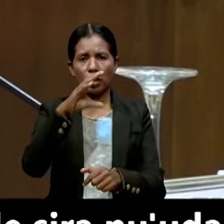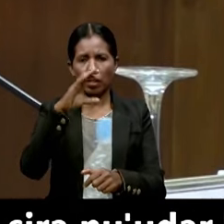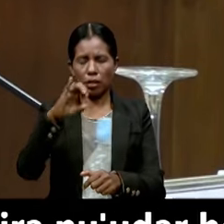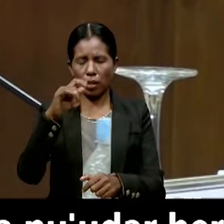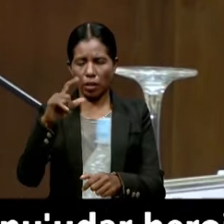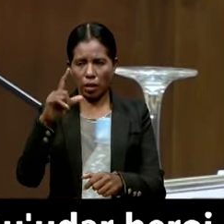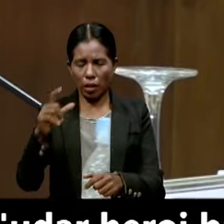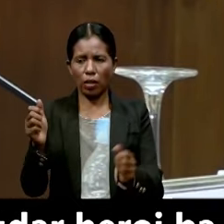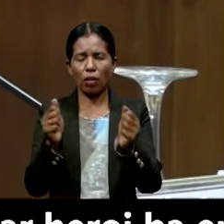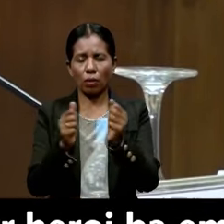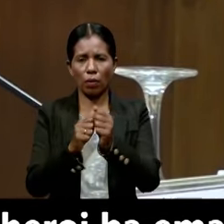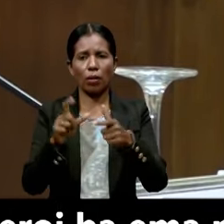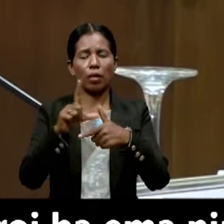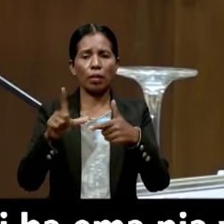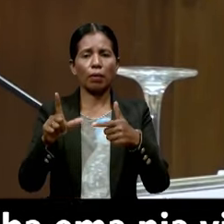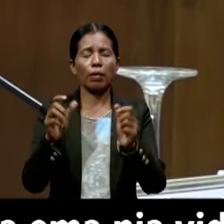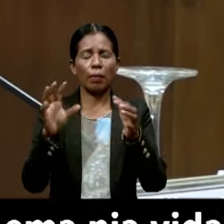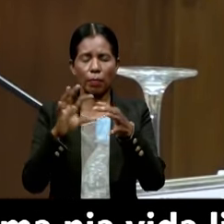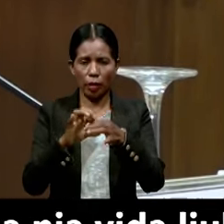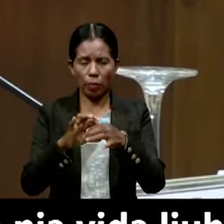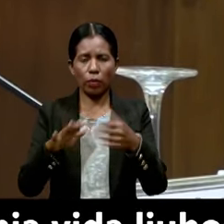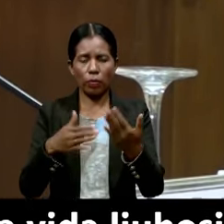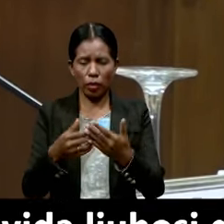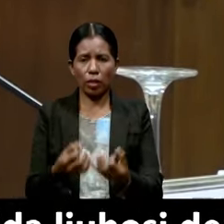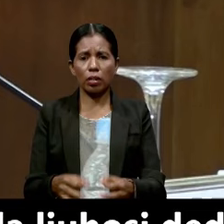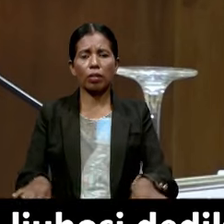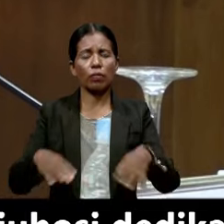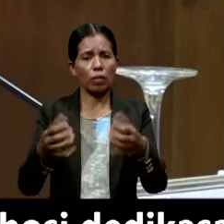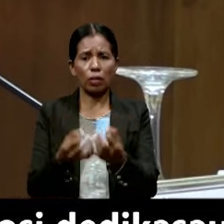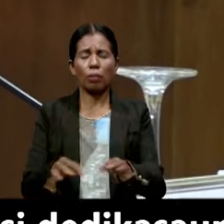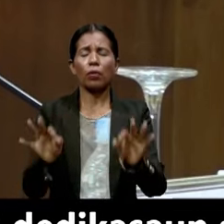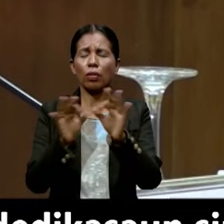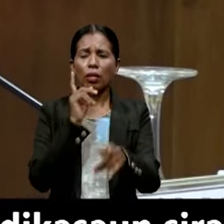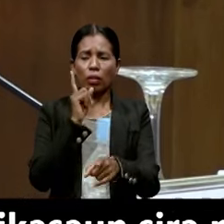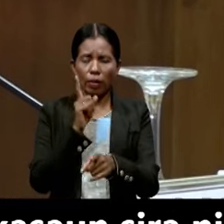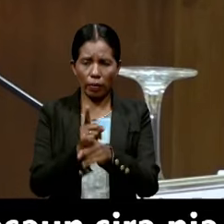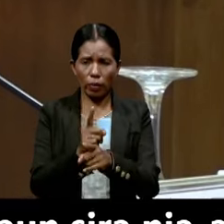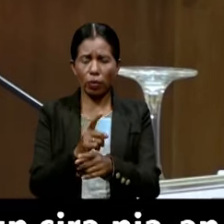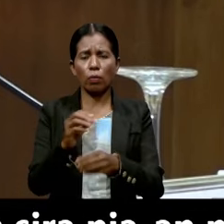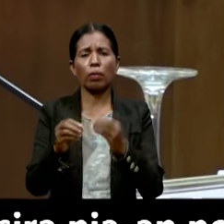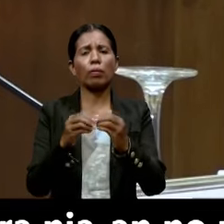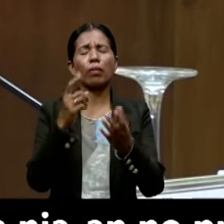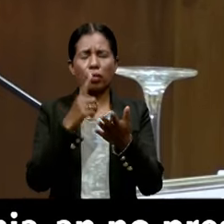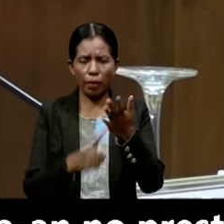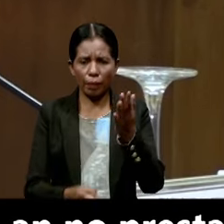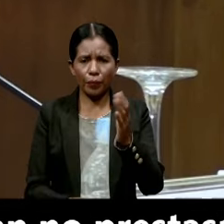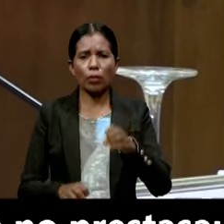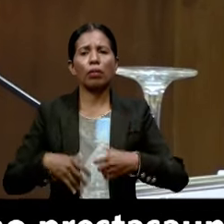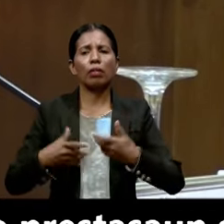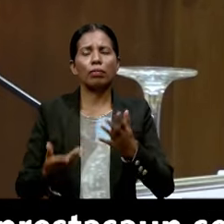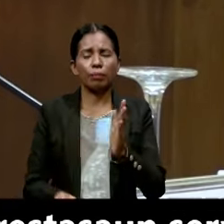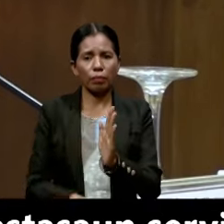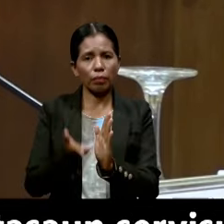o nine membro sirane, nine papel ne importante te tebes. Importante é sentir o saída. Halo não sabe para sair produtividade e